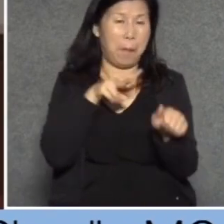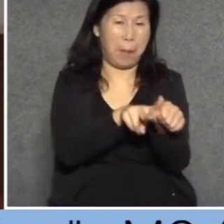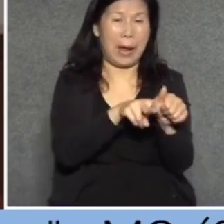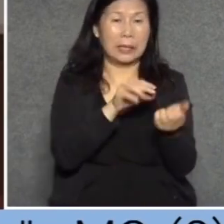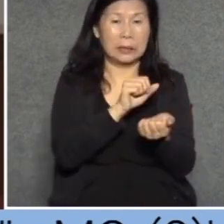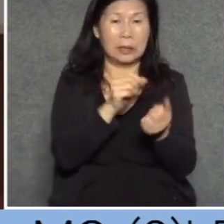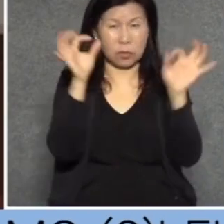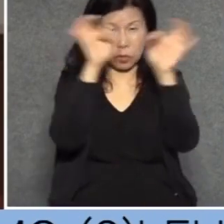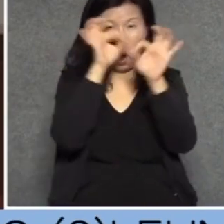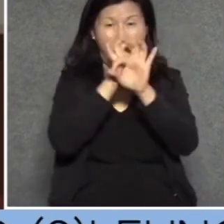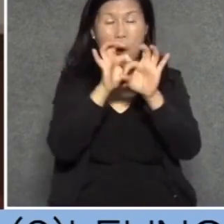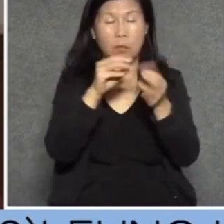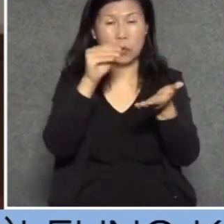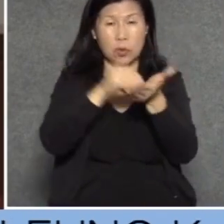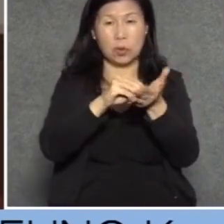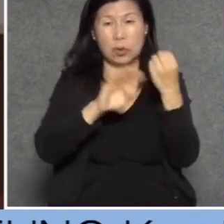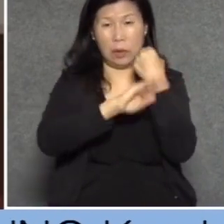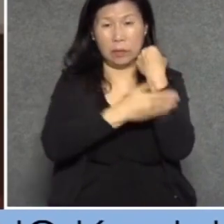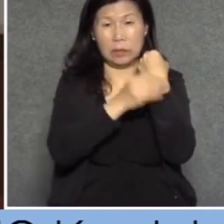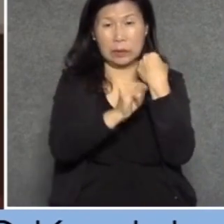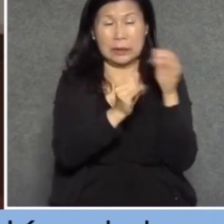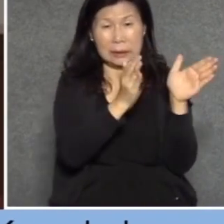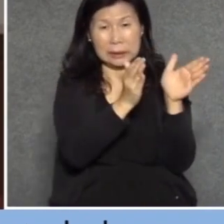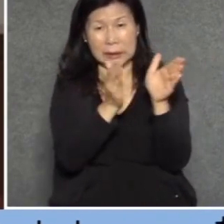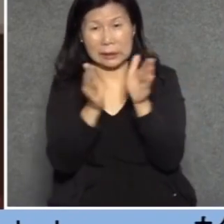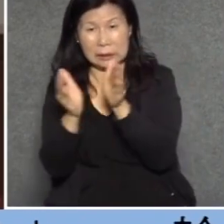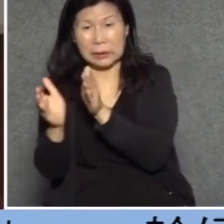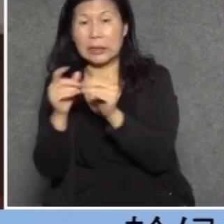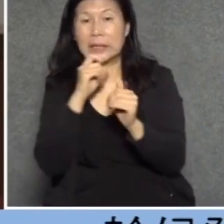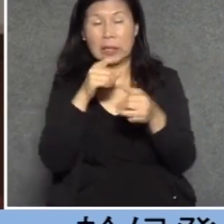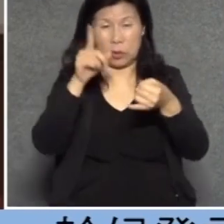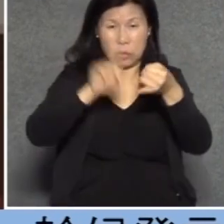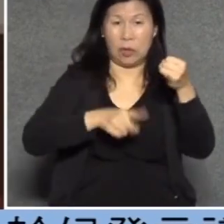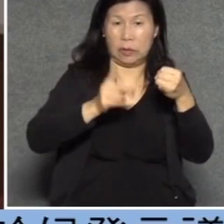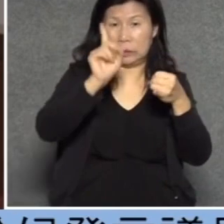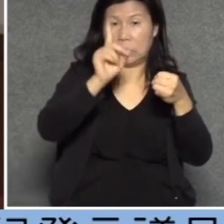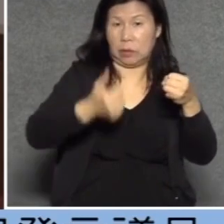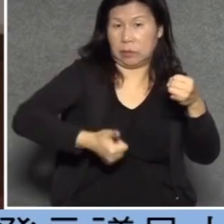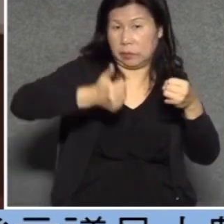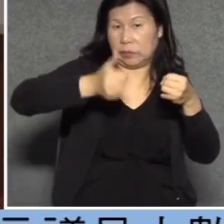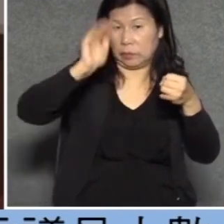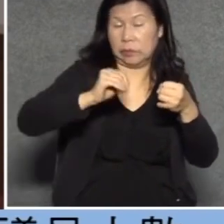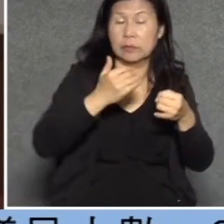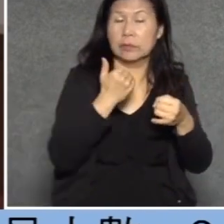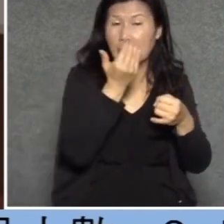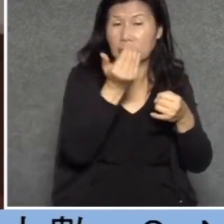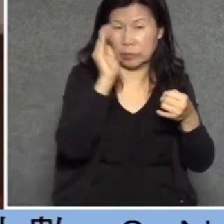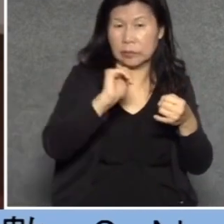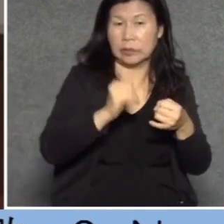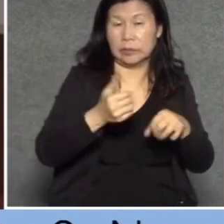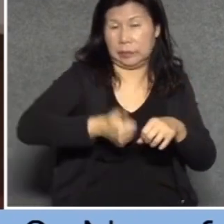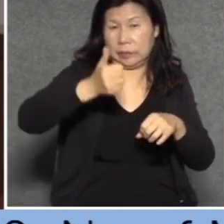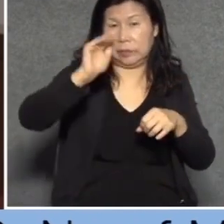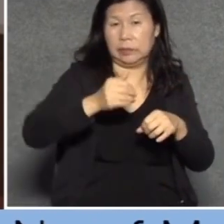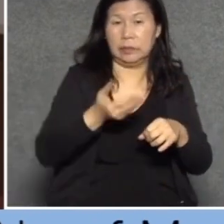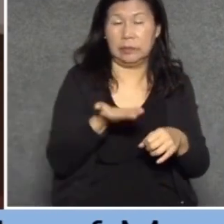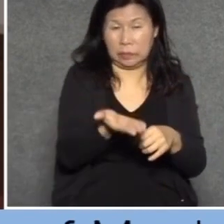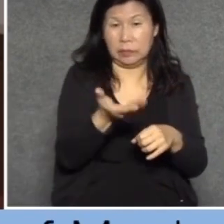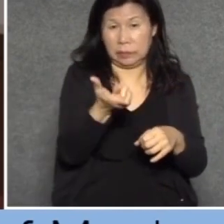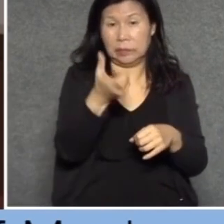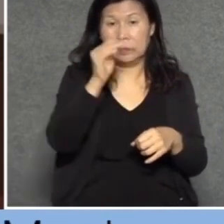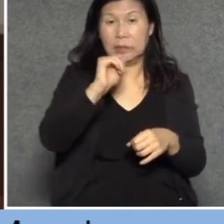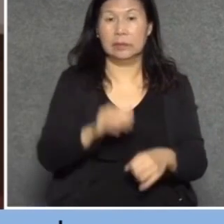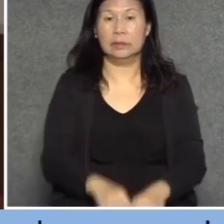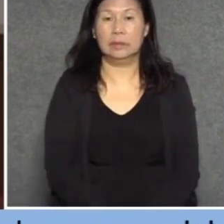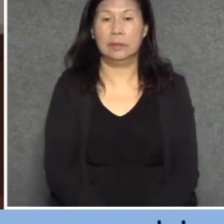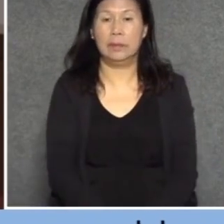咁多，搞得嚟按照呢啲程序，只有一宗係成功申索，係咪？咁有時即係睇翻轉